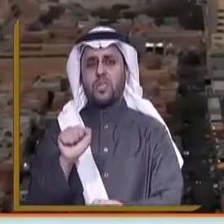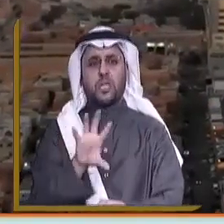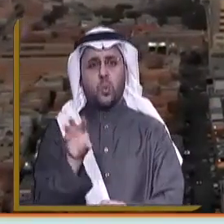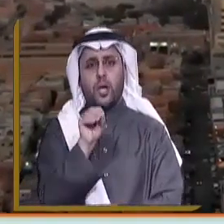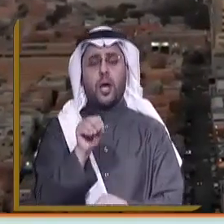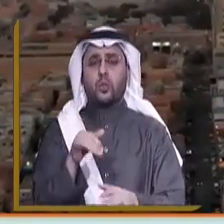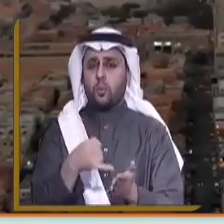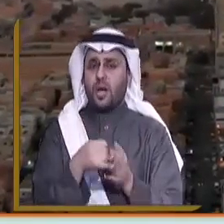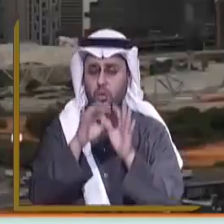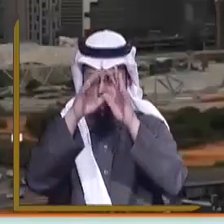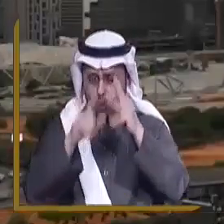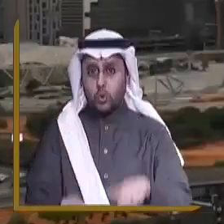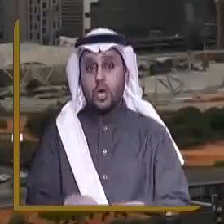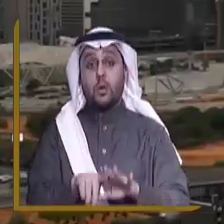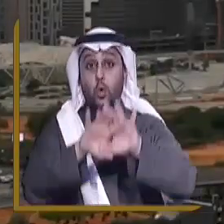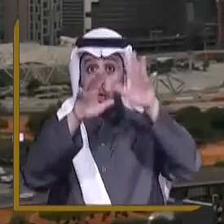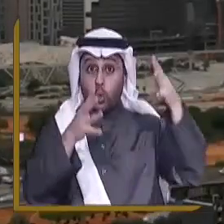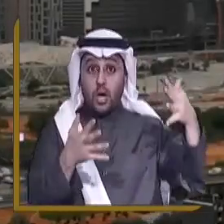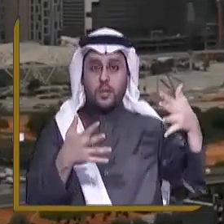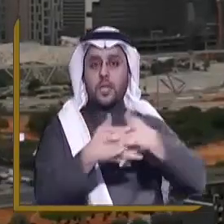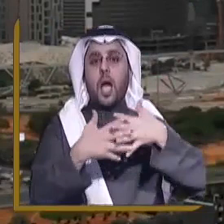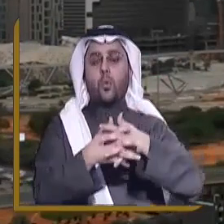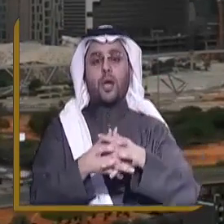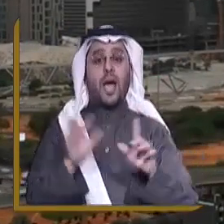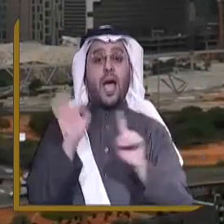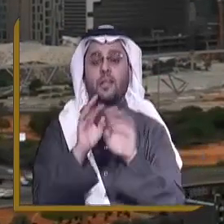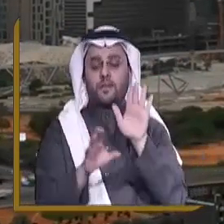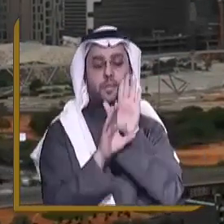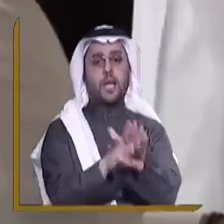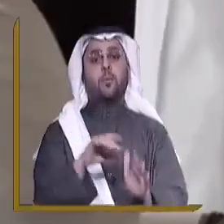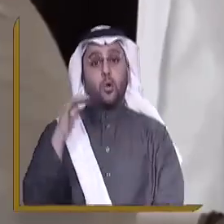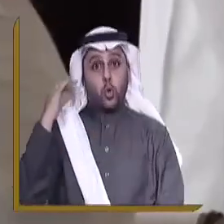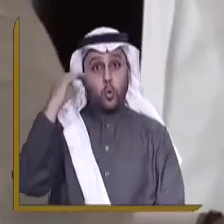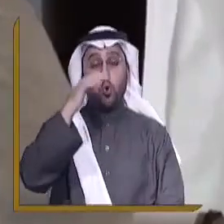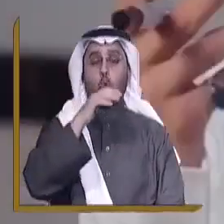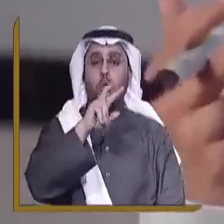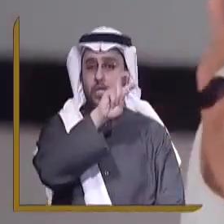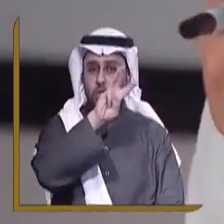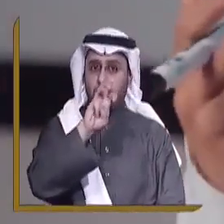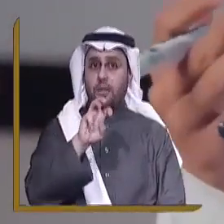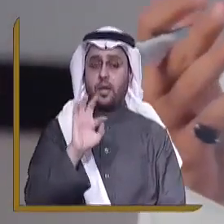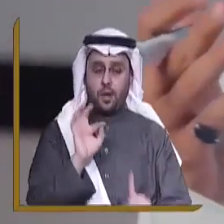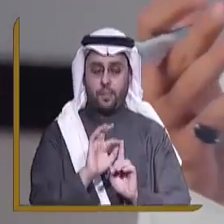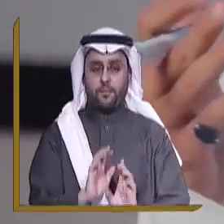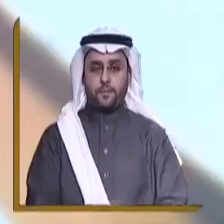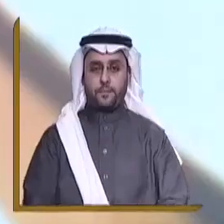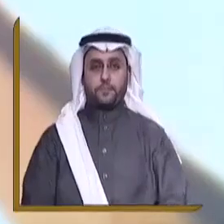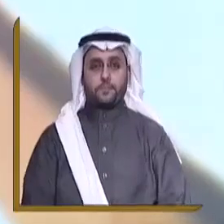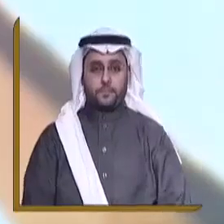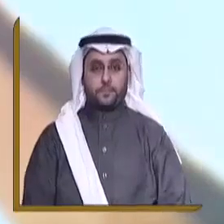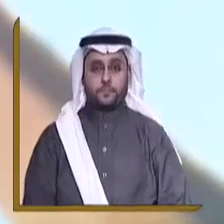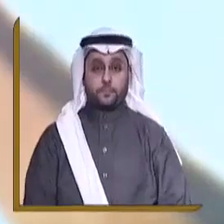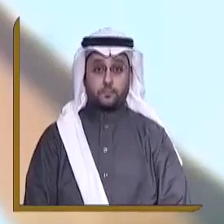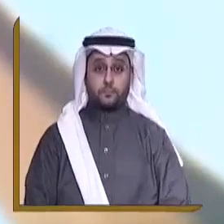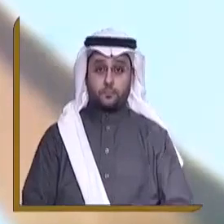ومراكز تشارك في تنفيذ اكثر من 300 مبادره لدى البرنامج